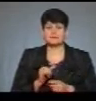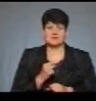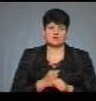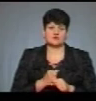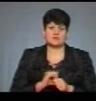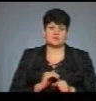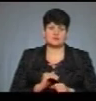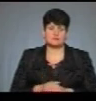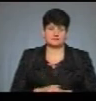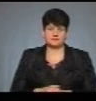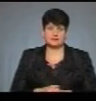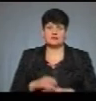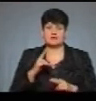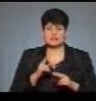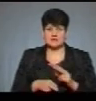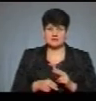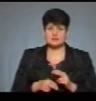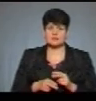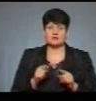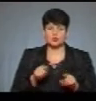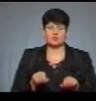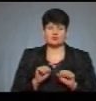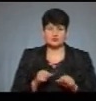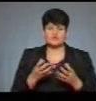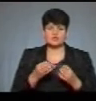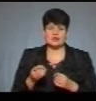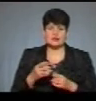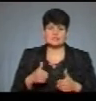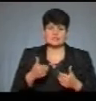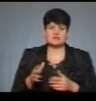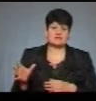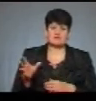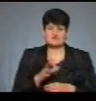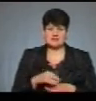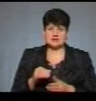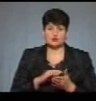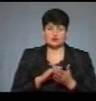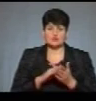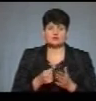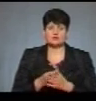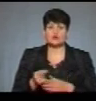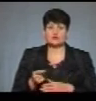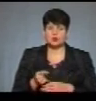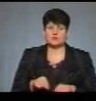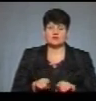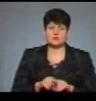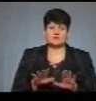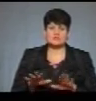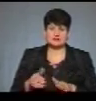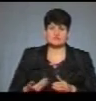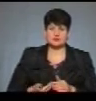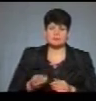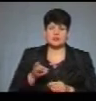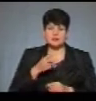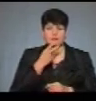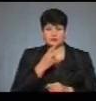працювати з підприємцями. І на завершення ми таку можливість ще раз запросити всіх туристів до Тернополя, а також місцевих жителів таки прийти